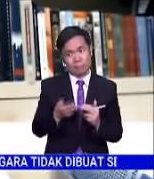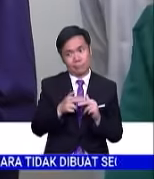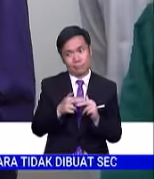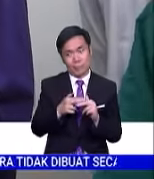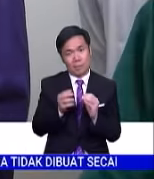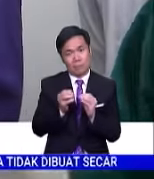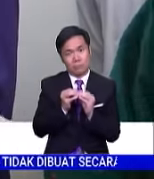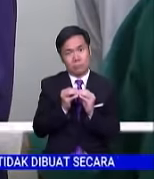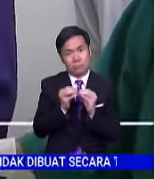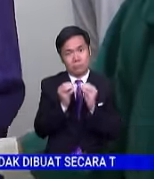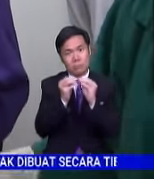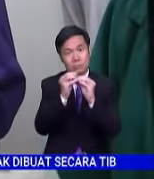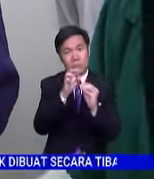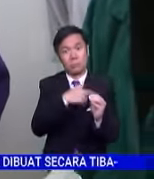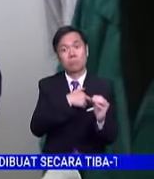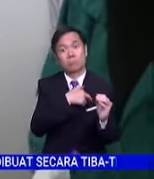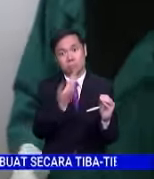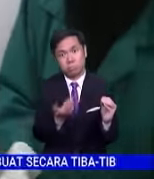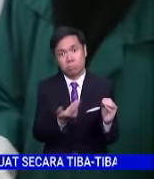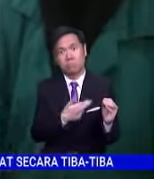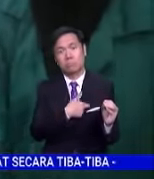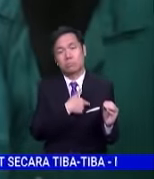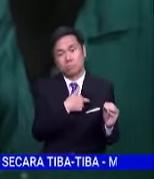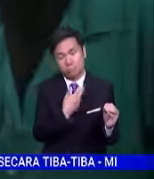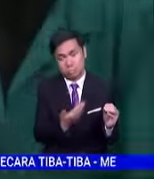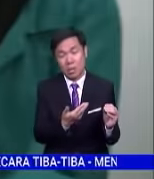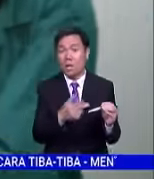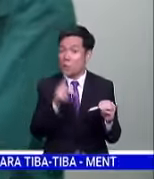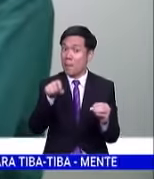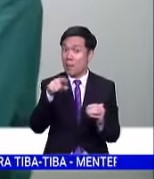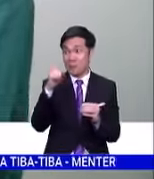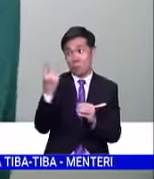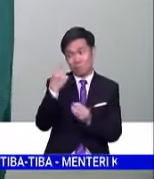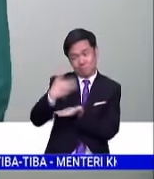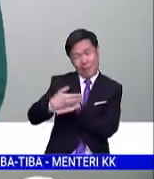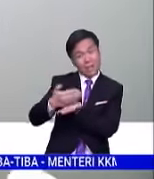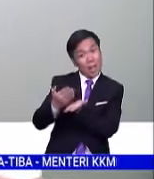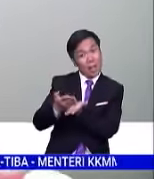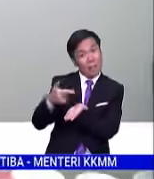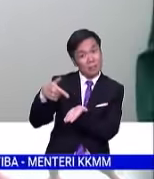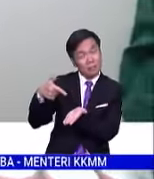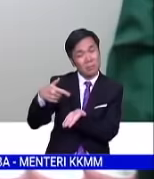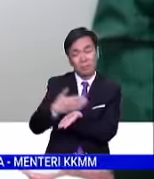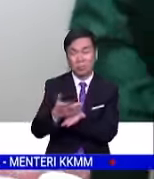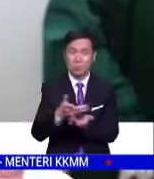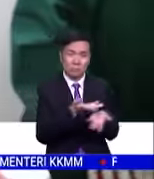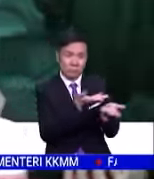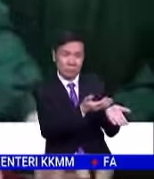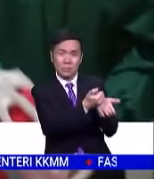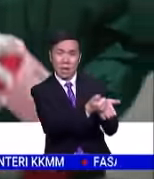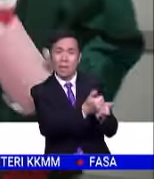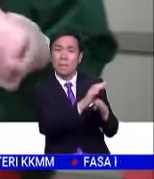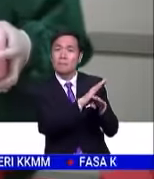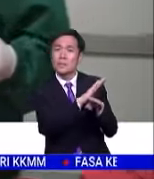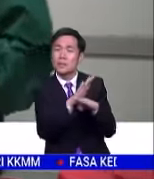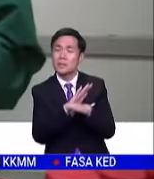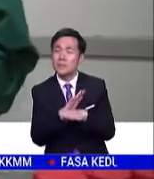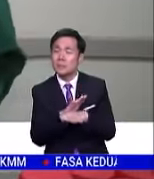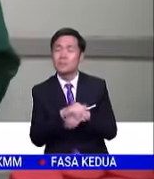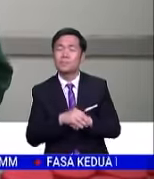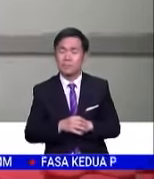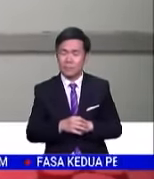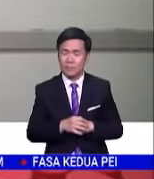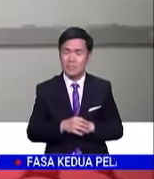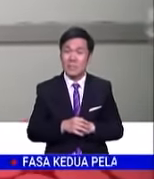dicapai. Pelan pemulihan ini, satu bajet perlu diperuntukkan untuk perniagaan yang mana